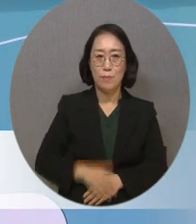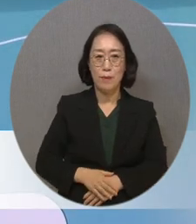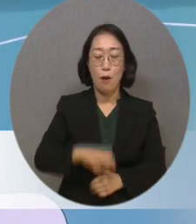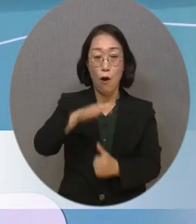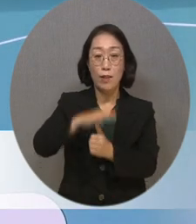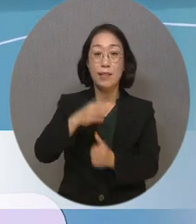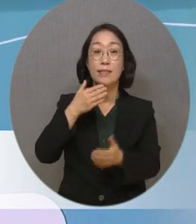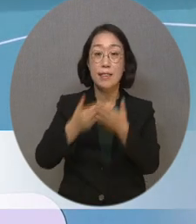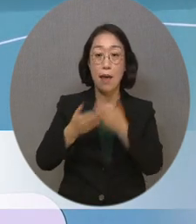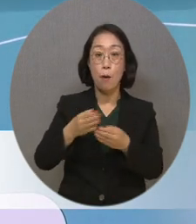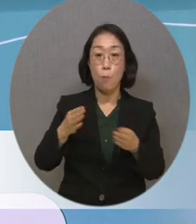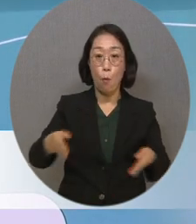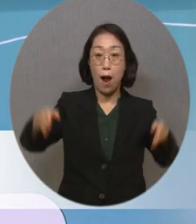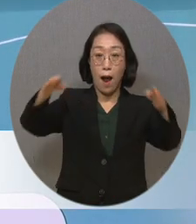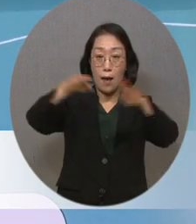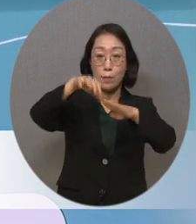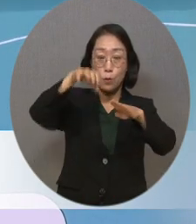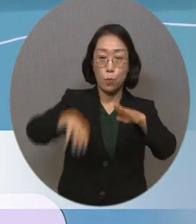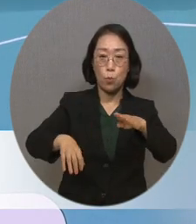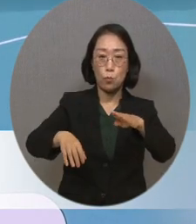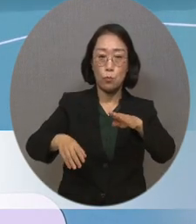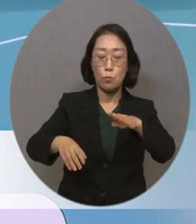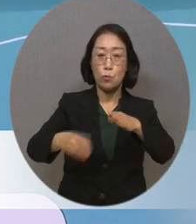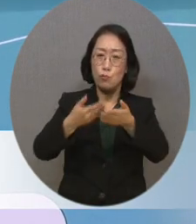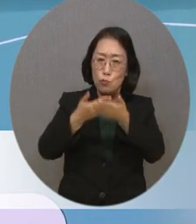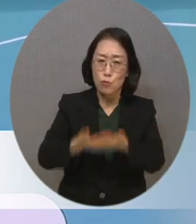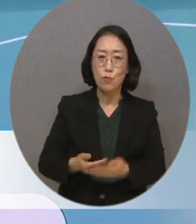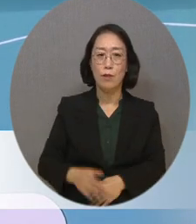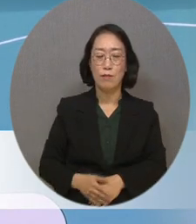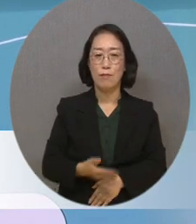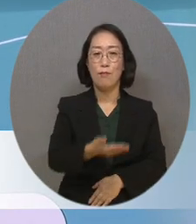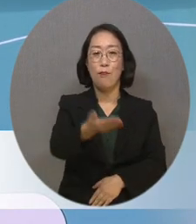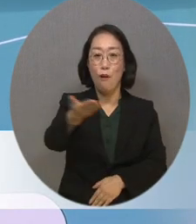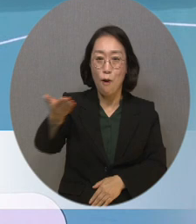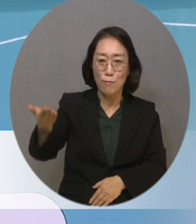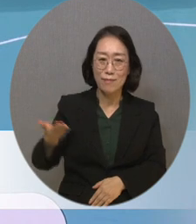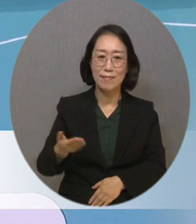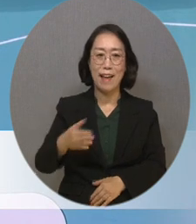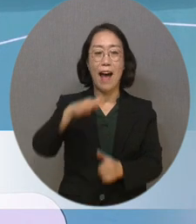어린이 체험과학관의 주인공들은 여기에 우리 장에 있는